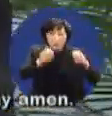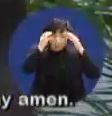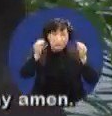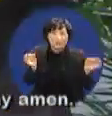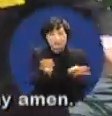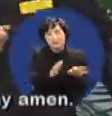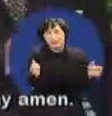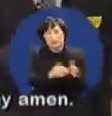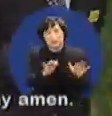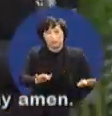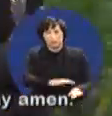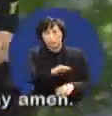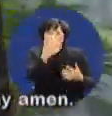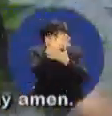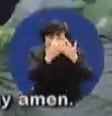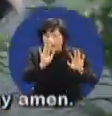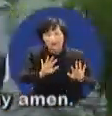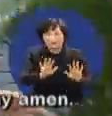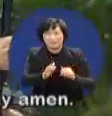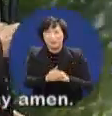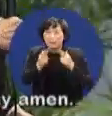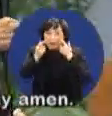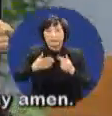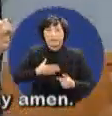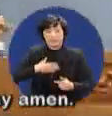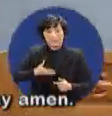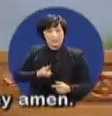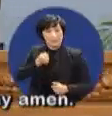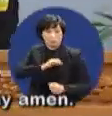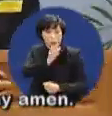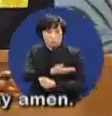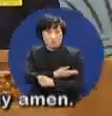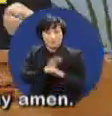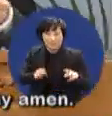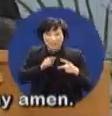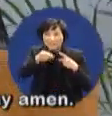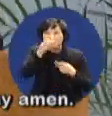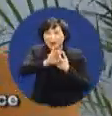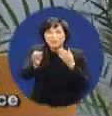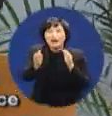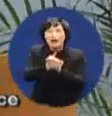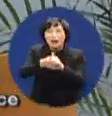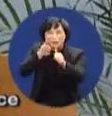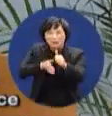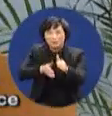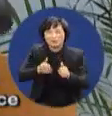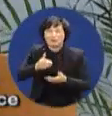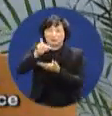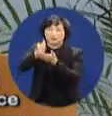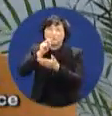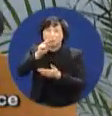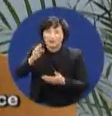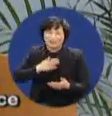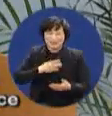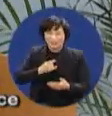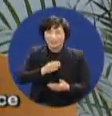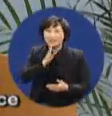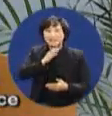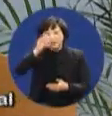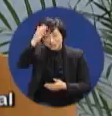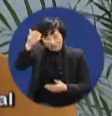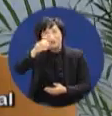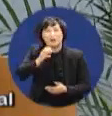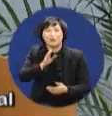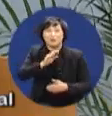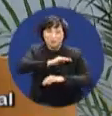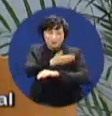분명히 가진 권리라 이 말입니다. 권리 이해되시면 아멘합시다. 주여 나에게 신령한 권리를 주시니 권리가 내게